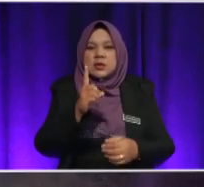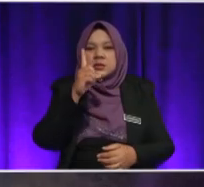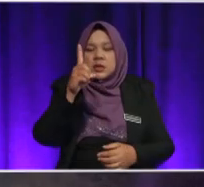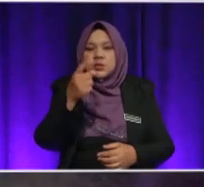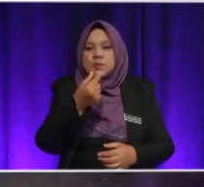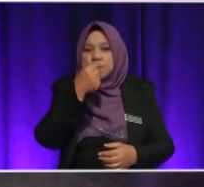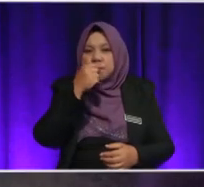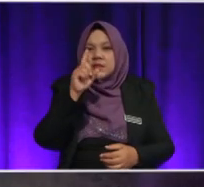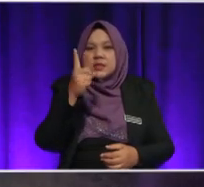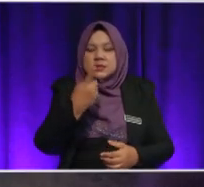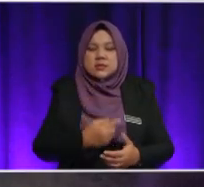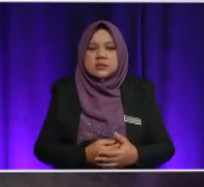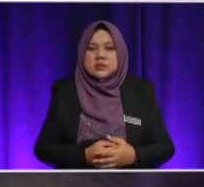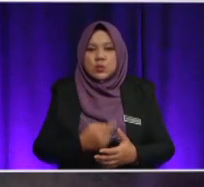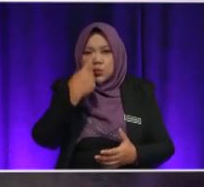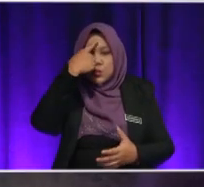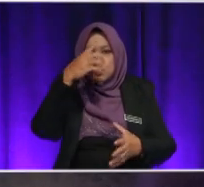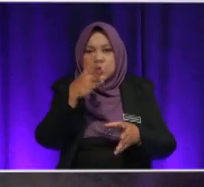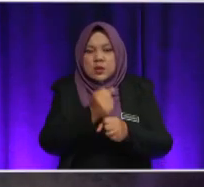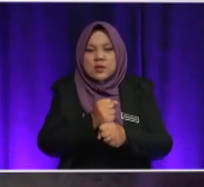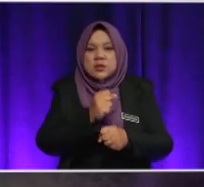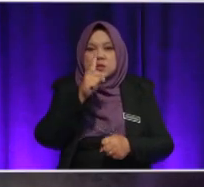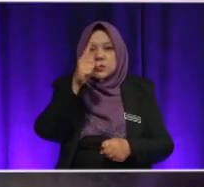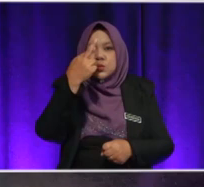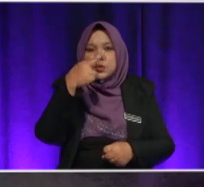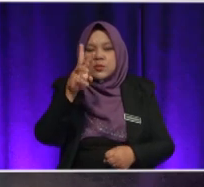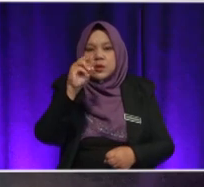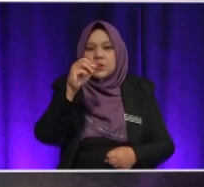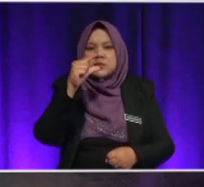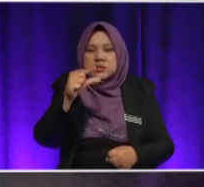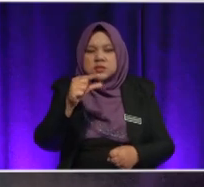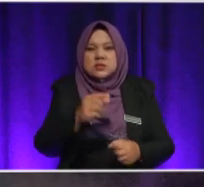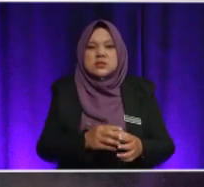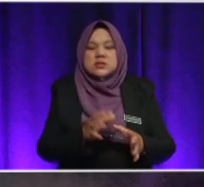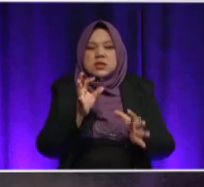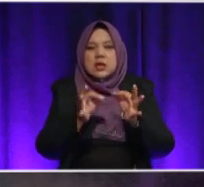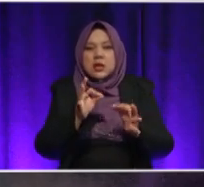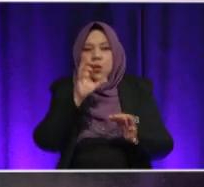pizza hari untuk kita mendapatkan 1000 MG tapi kalau buah orange